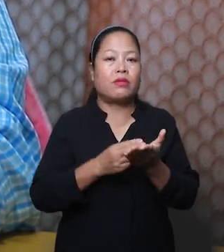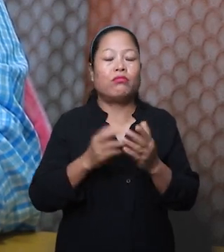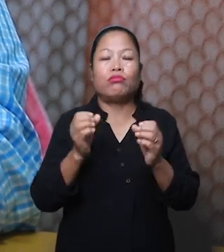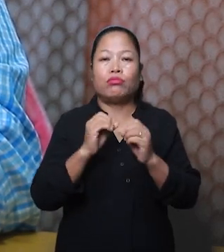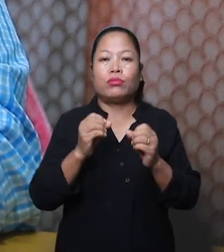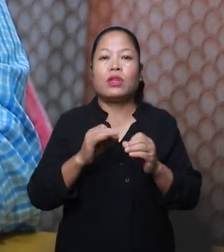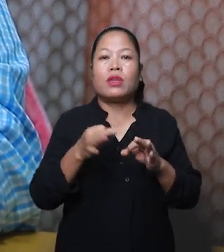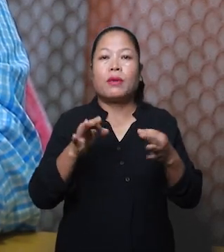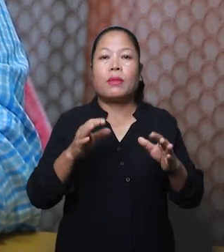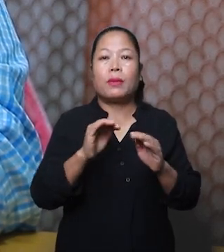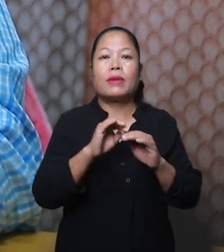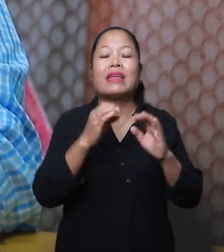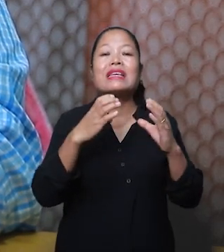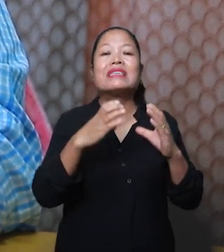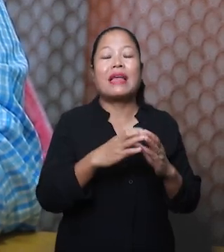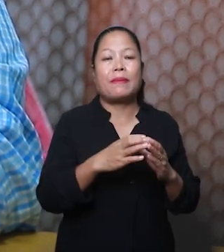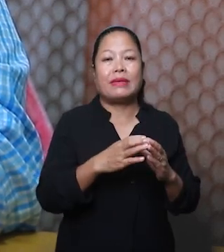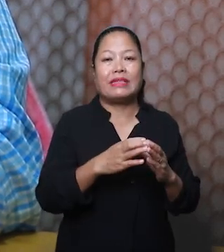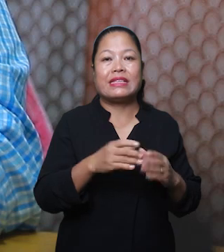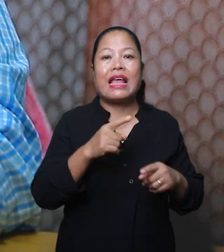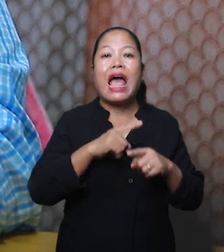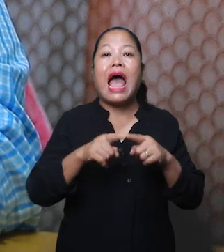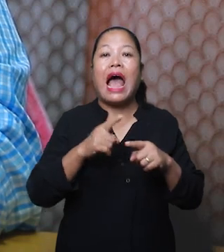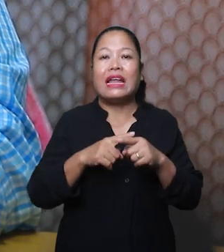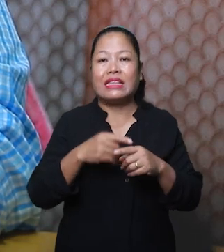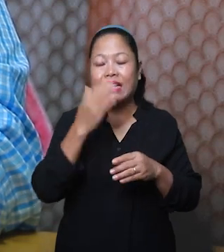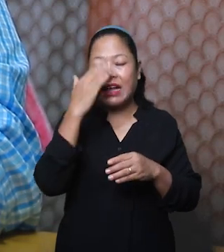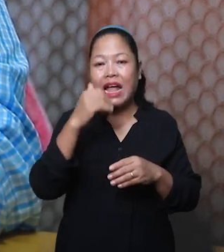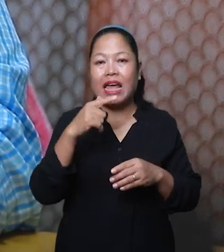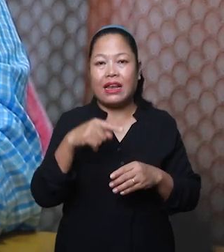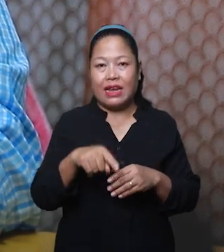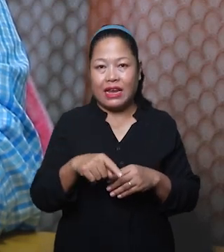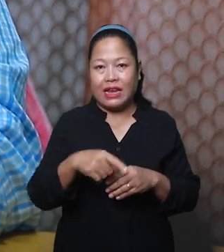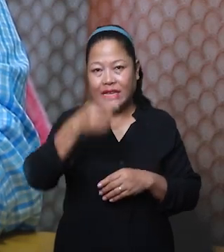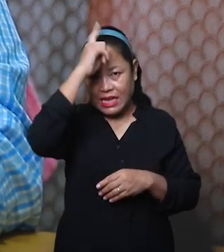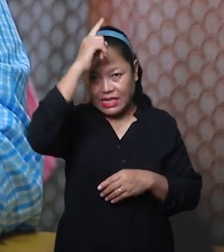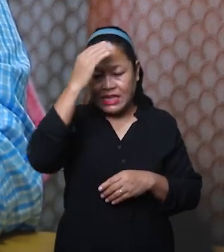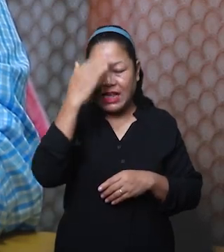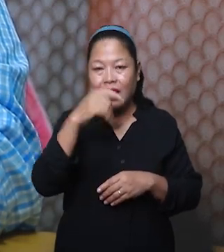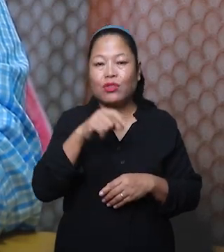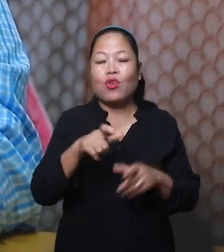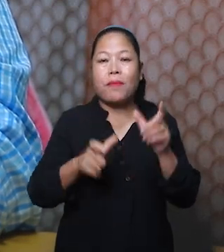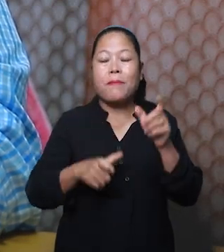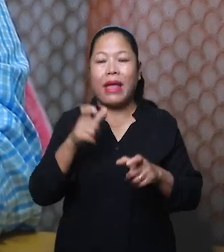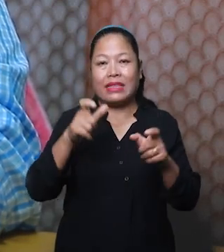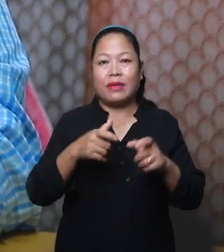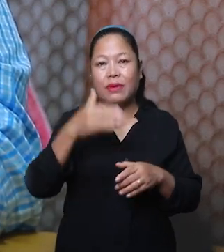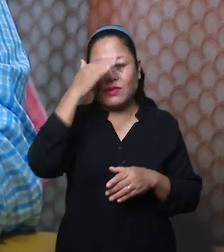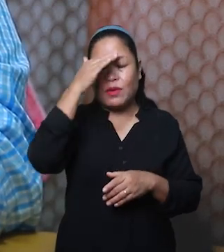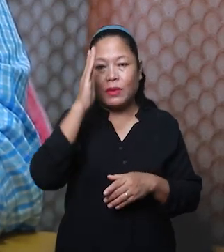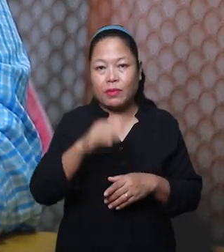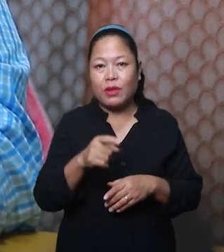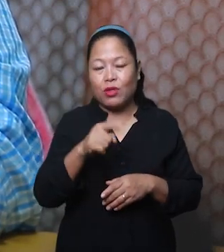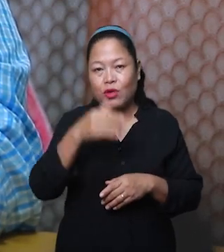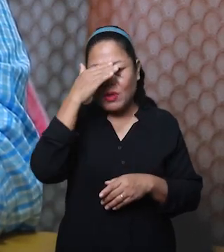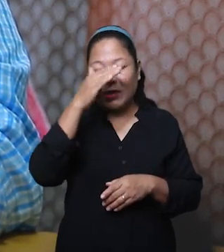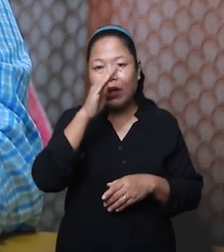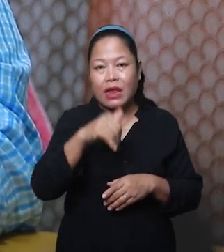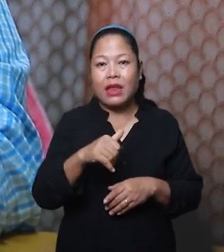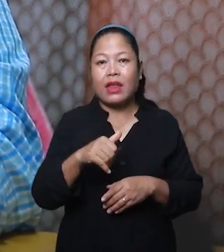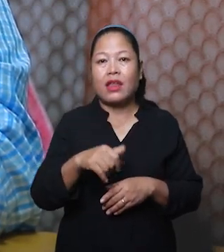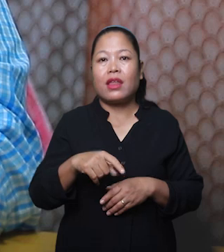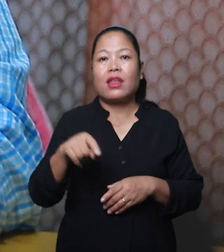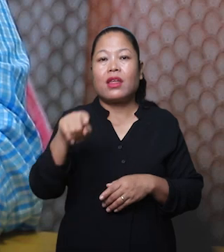मात्रै हुँदो रहन्छ विभिन्न सामाजिक आर्थिक सांस्कृतिक कारणले त्यो व्यक्तिमा चाहिँ प्रब्लम भएर समस्या आएको छ र